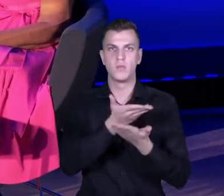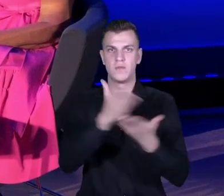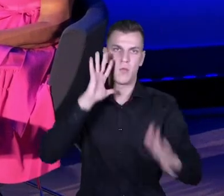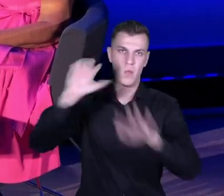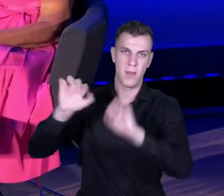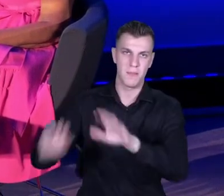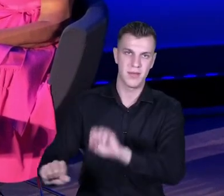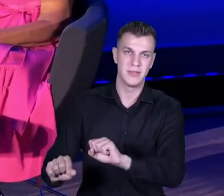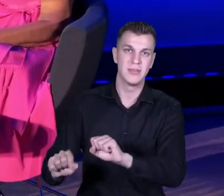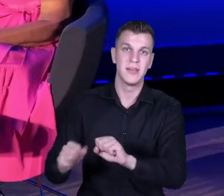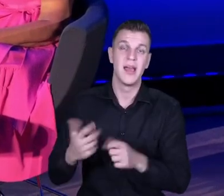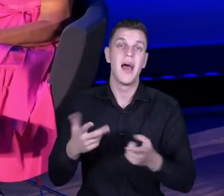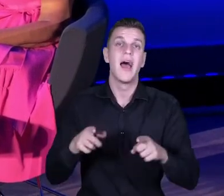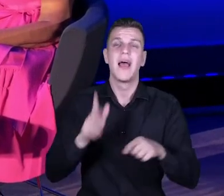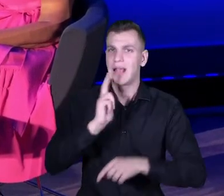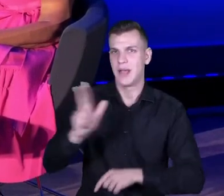pełni podzielam